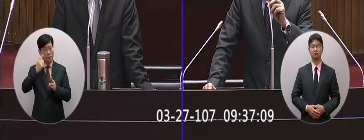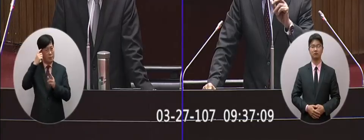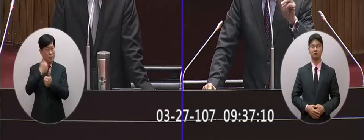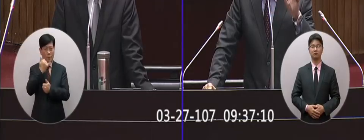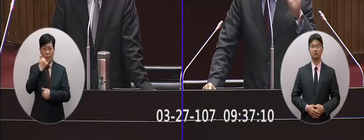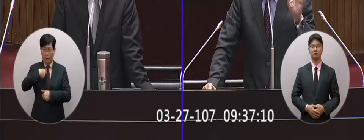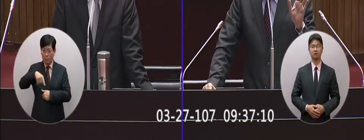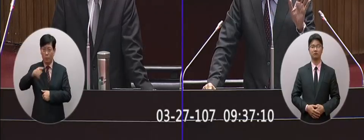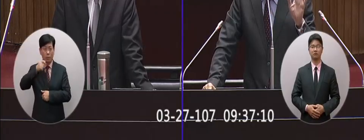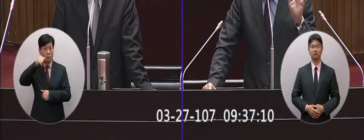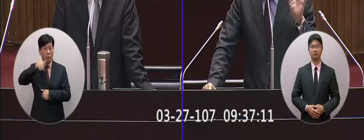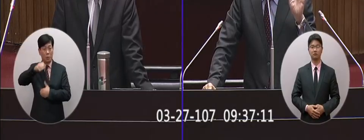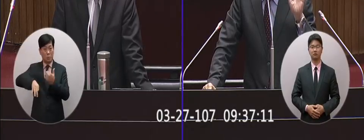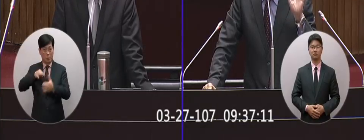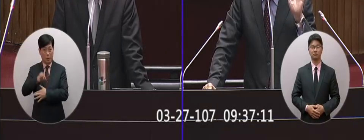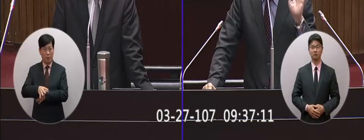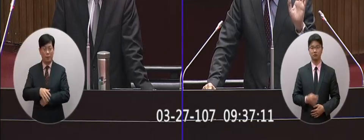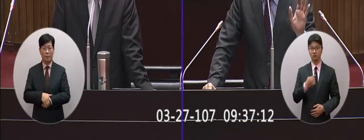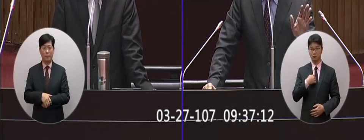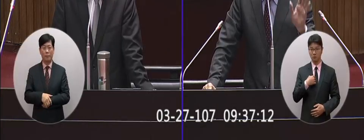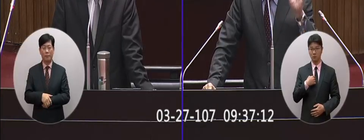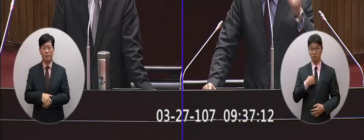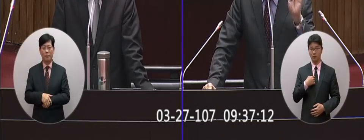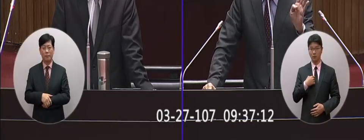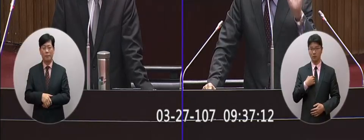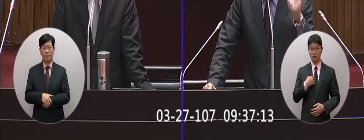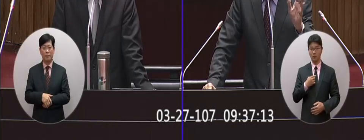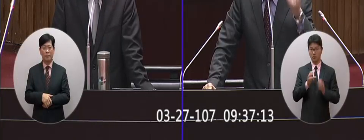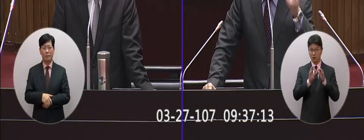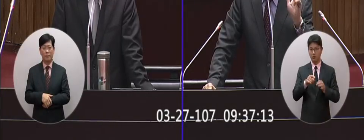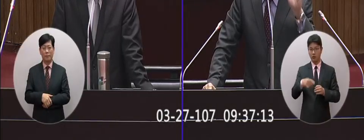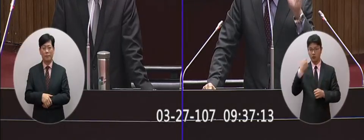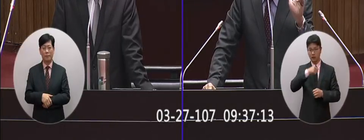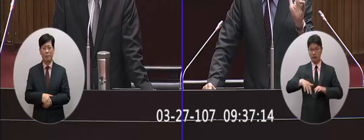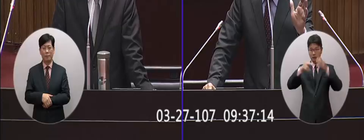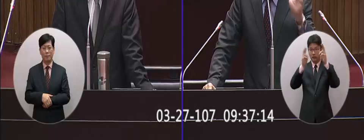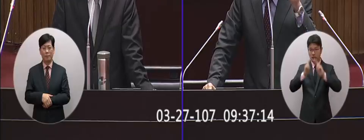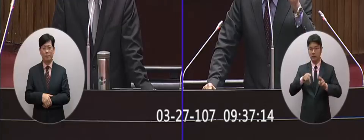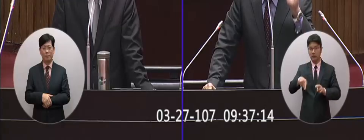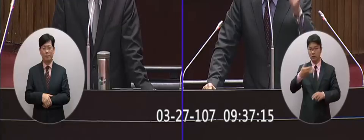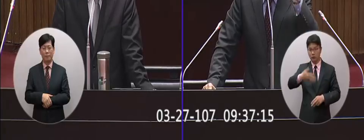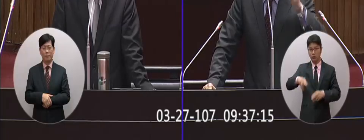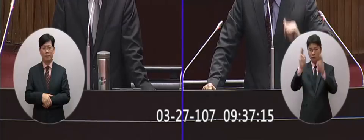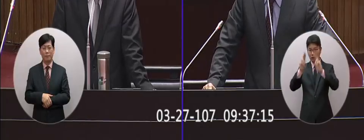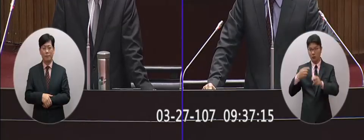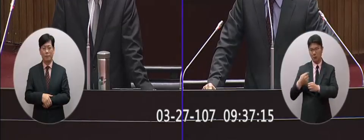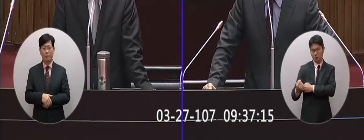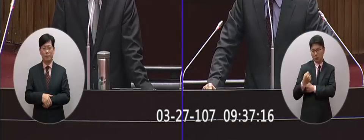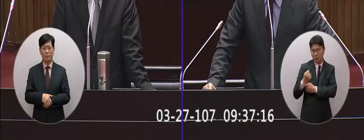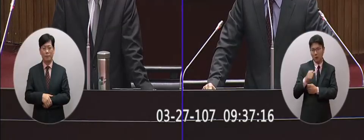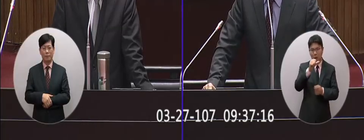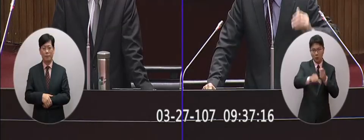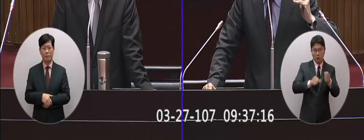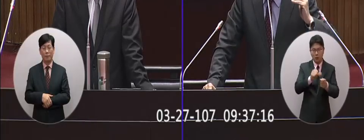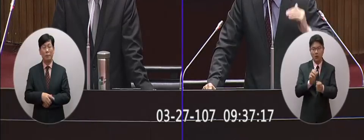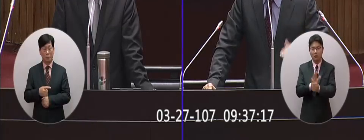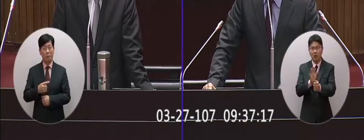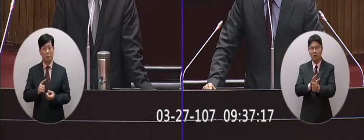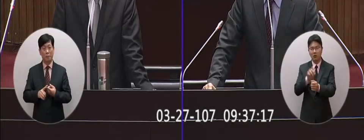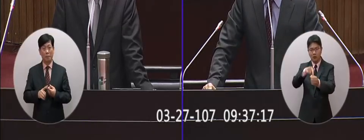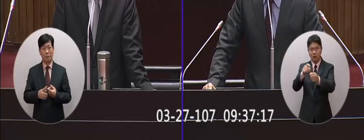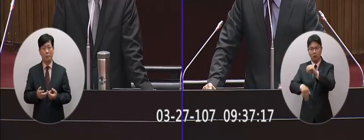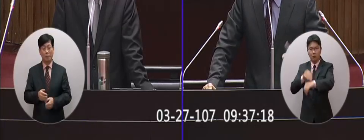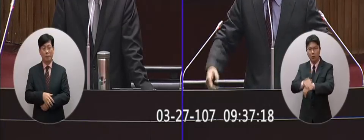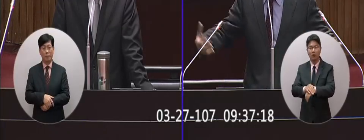虑到苗栗投资的部分。 我为了台积电的水电，我已经奋斗了5年，我几乎把它完成。 你觉得吗？ 你一